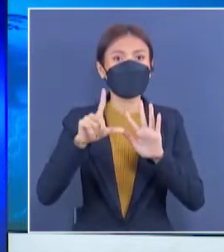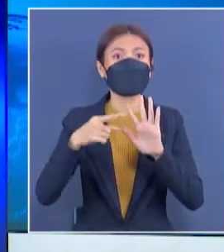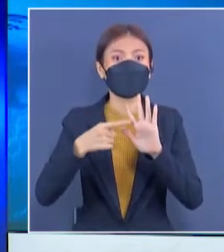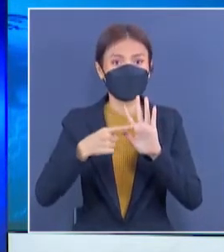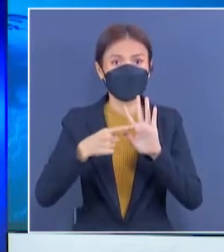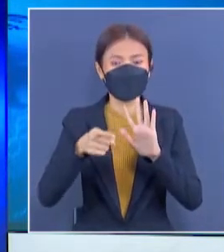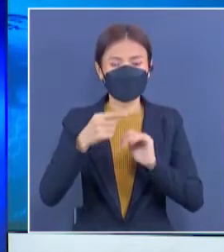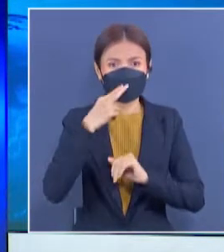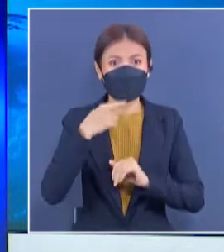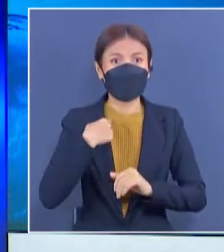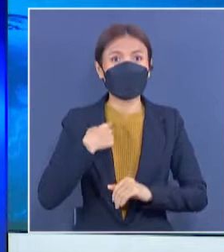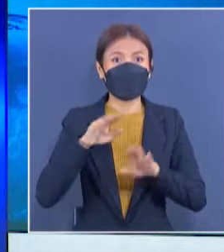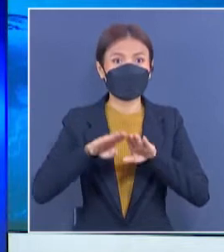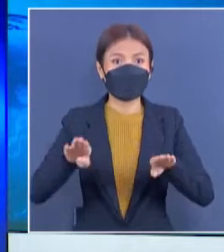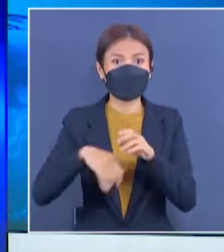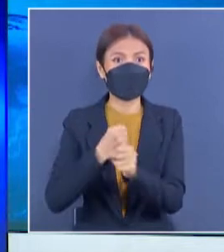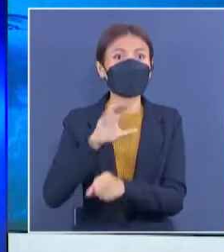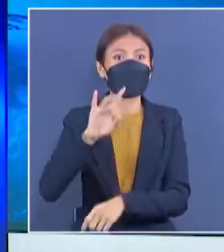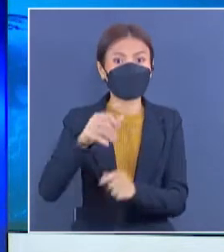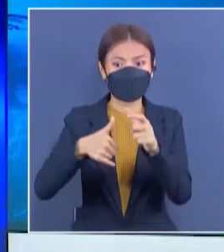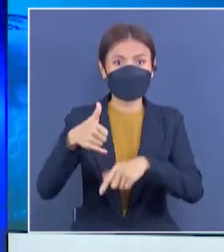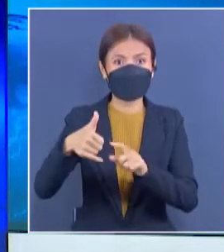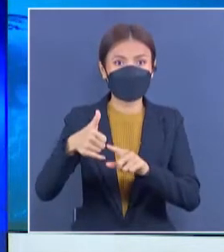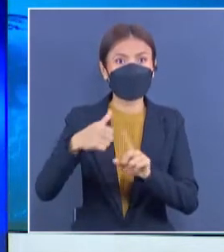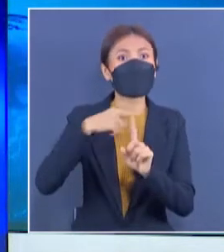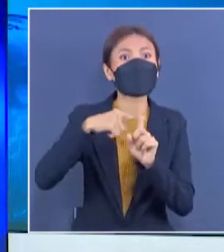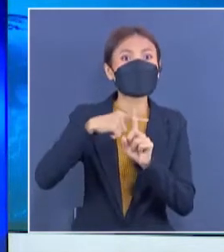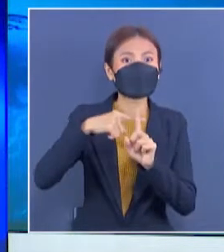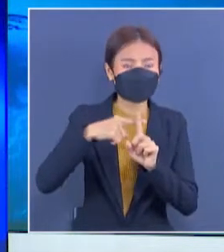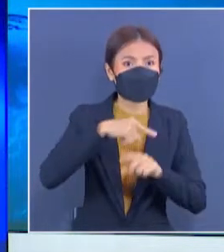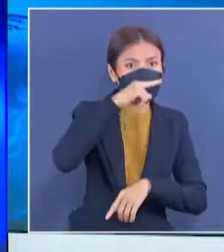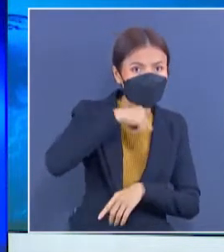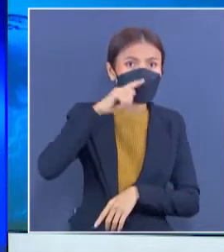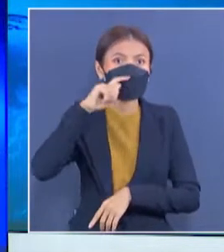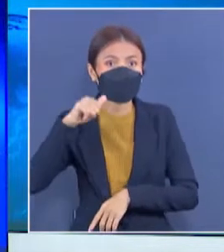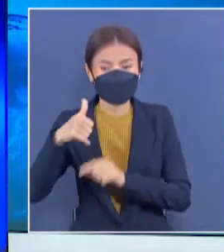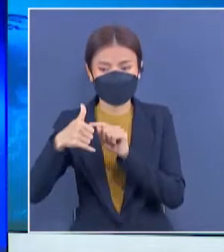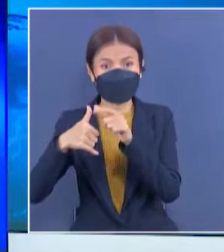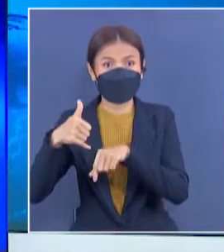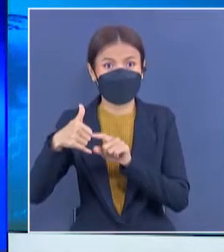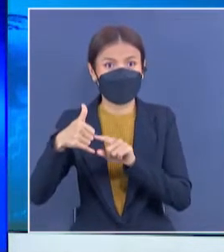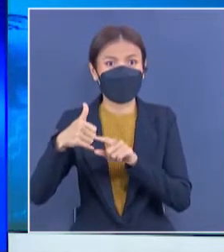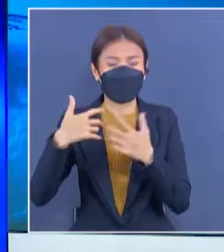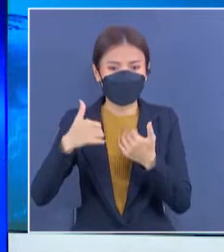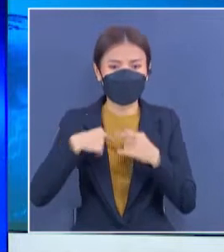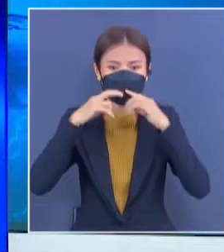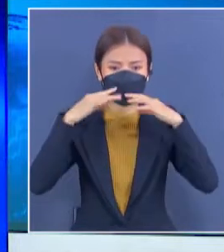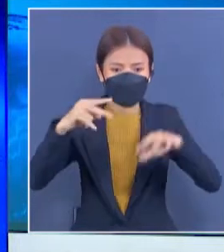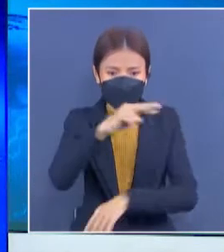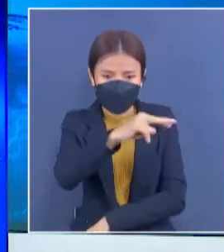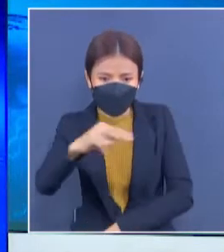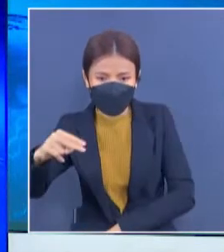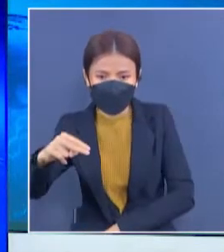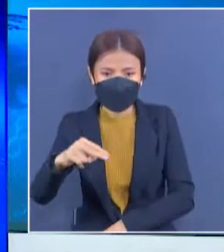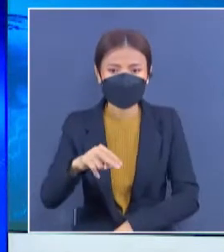องเป็นลูกครึ่งไทยยูเครนค่ะปรากฏว่าตอนที่ลงไปเล่นน้ำถูกสัตว์ทะเลกัดนะคะคุณหมอบอกว่าต้องเย็บถึง33เข็มล่